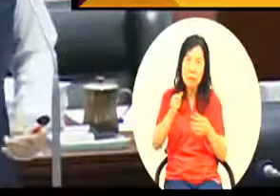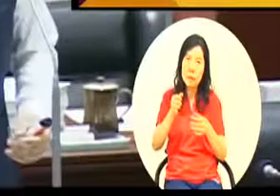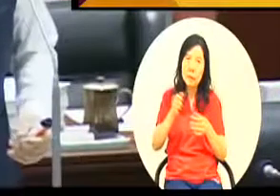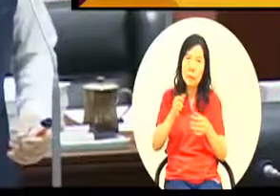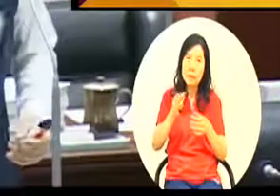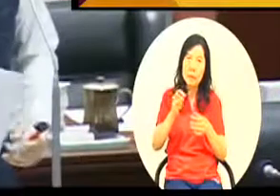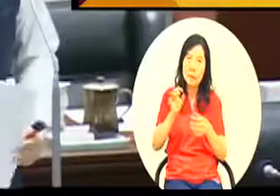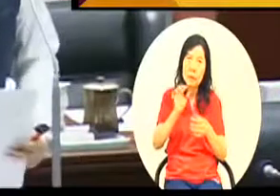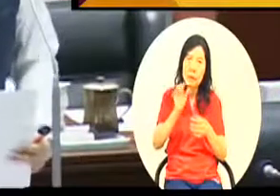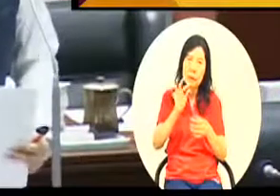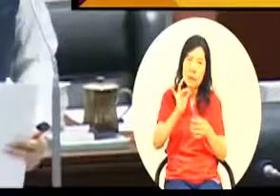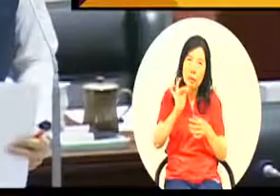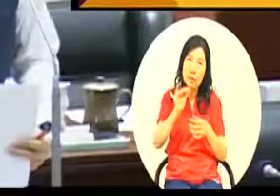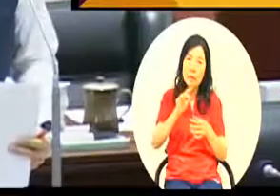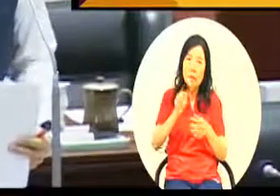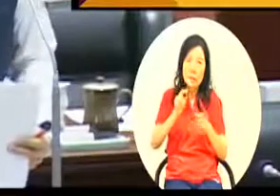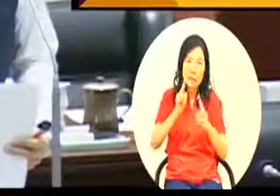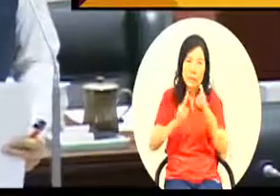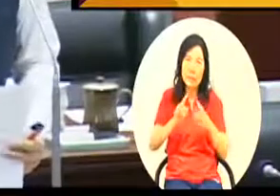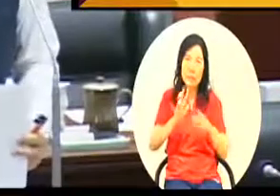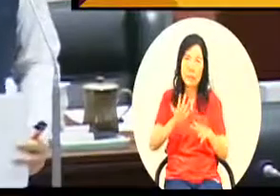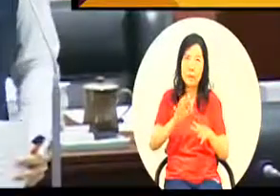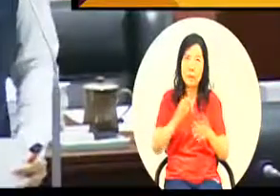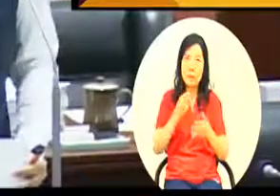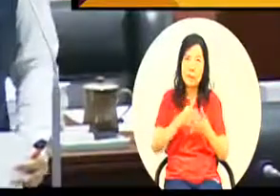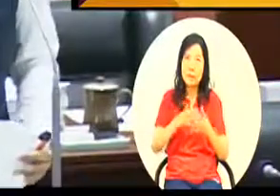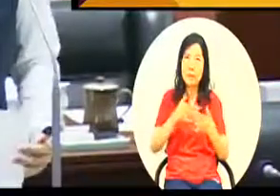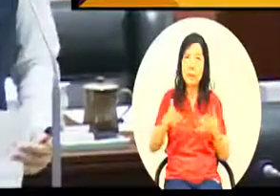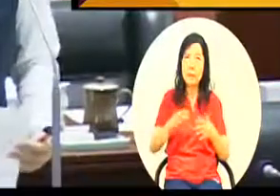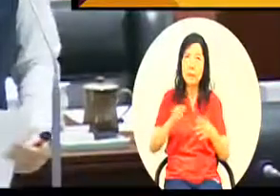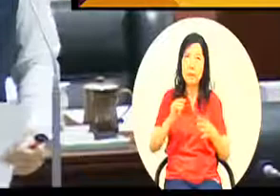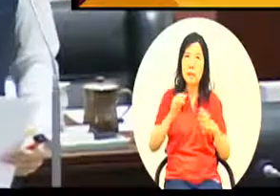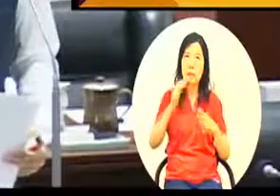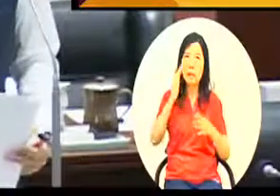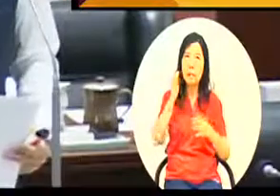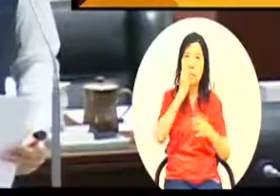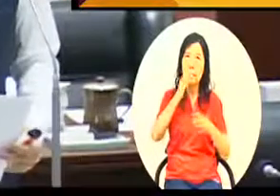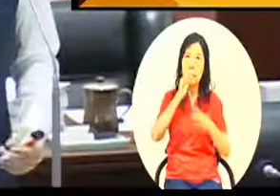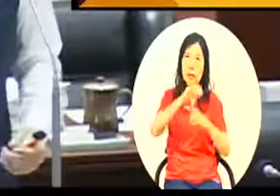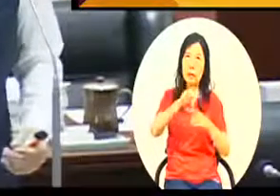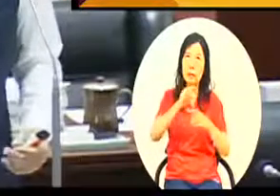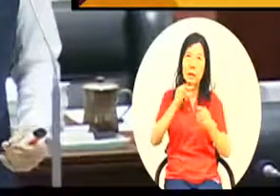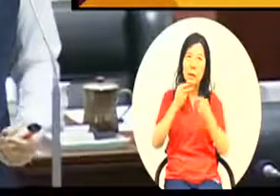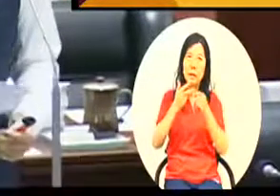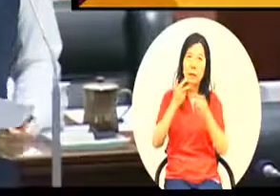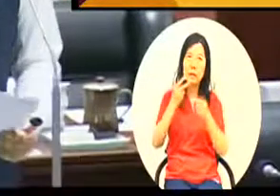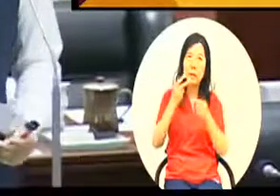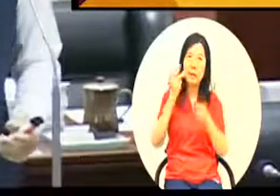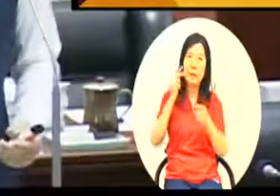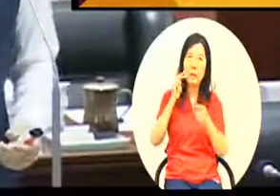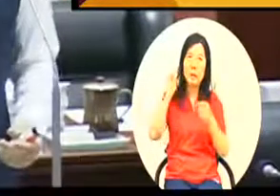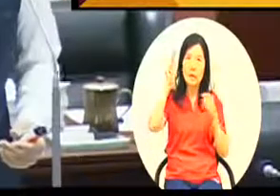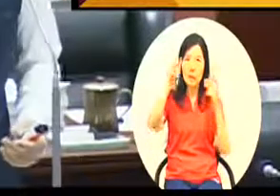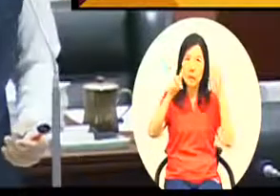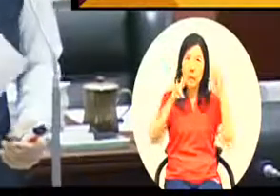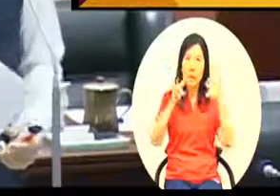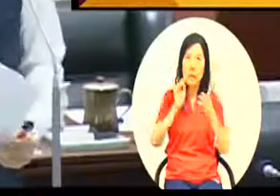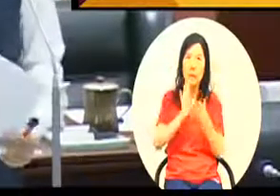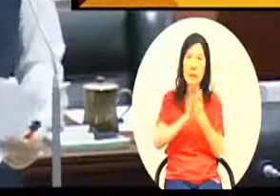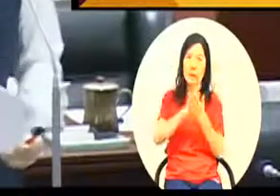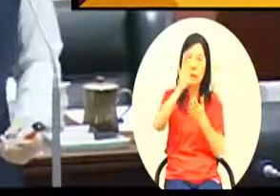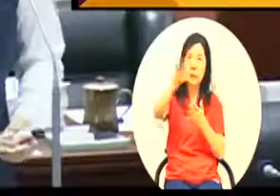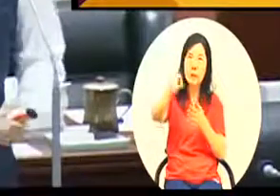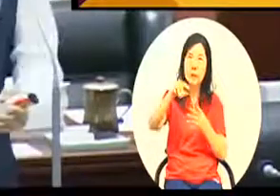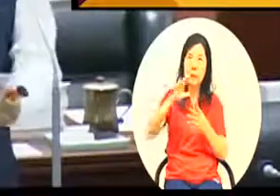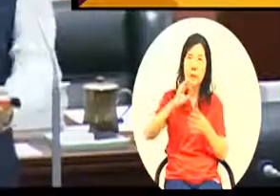曾经我的朋友他们在美容呢盖了别墅。他们大概2-3个礼拜才会去美容住一次，可是每次回去美容